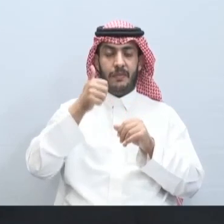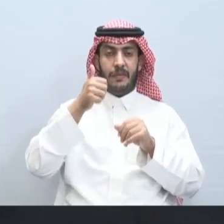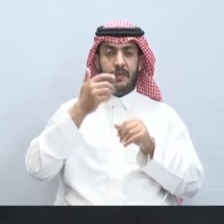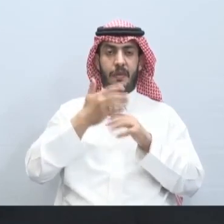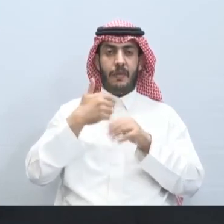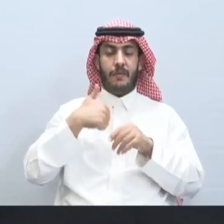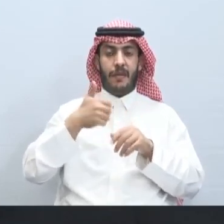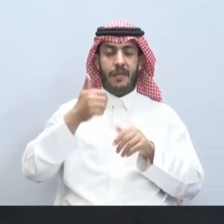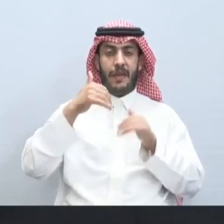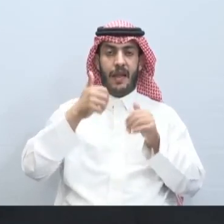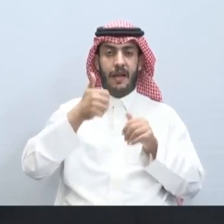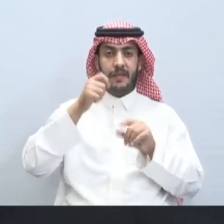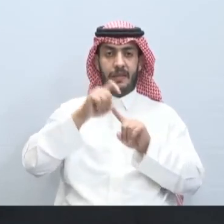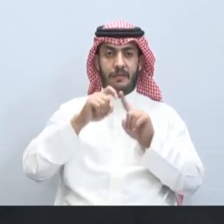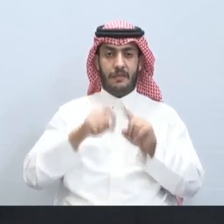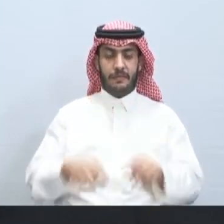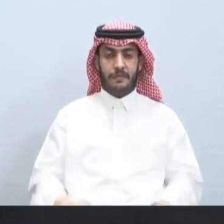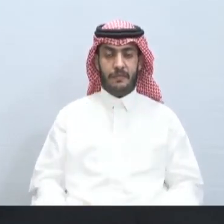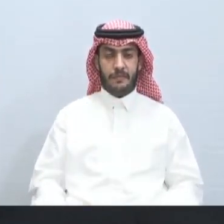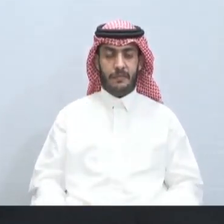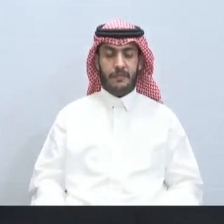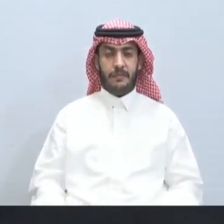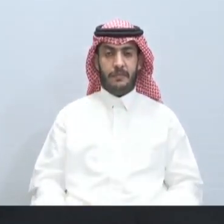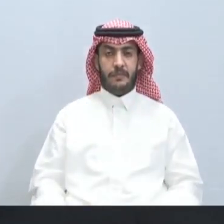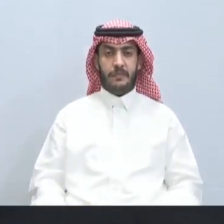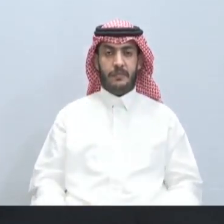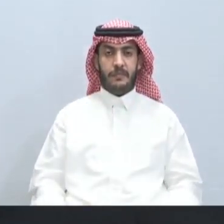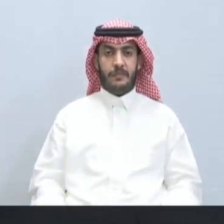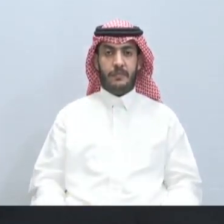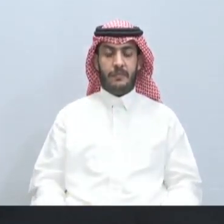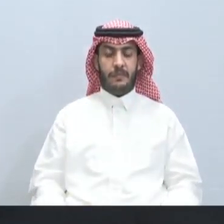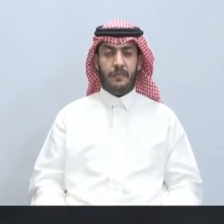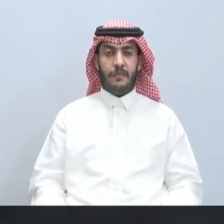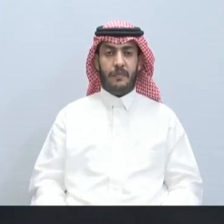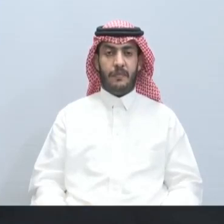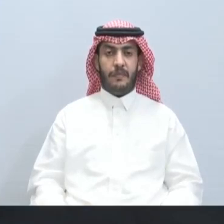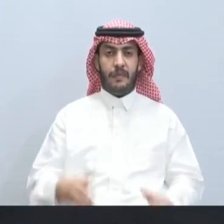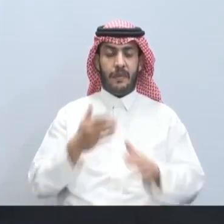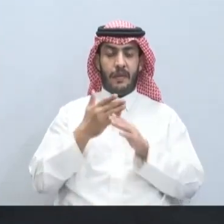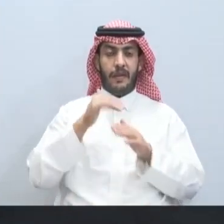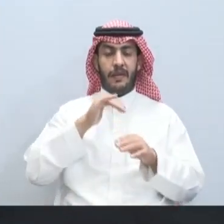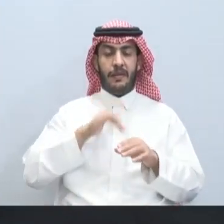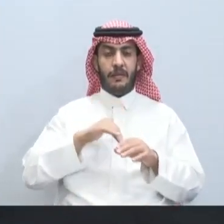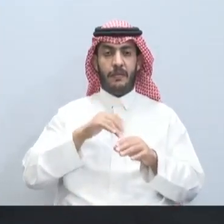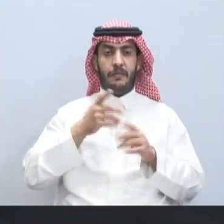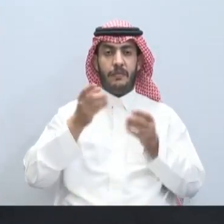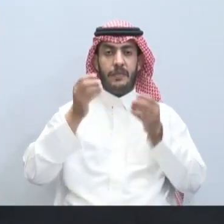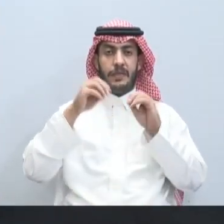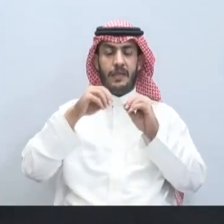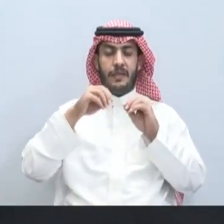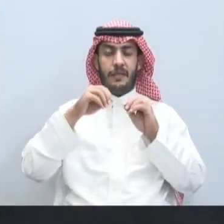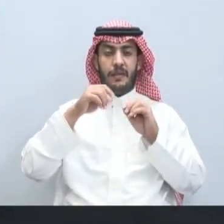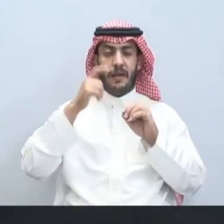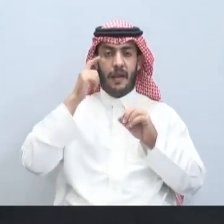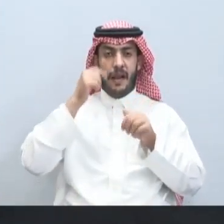تجعلنا افضل او ارباحنا افضل اذا السببان هو اول لكي اعرف العميل واعرف احتياجه بدقه والسبب الاخر هو